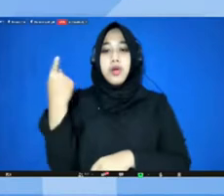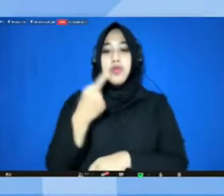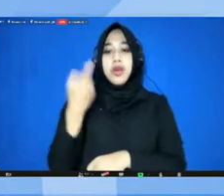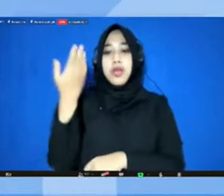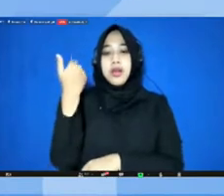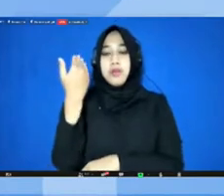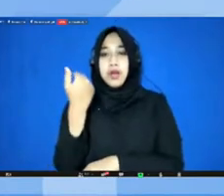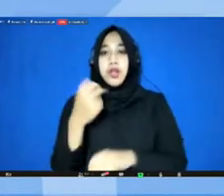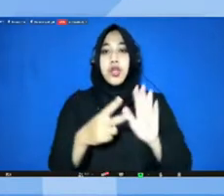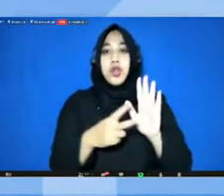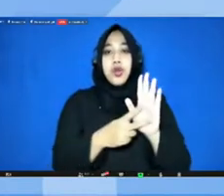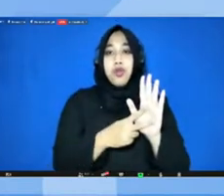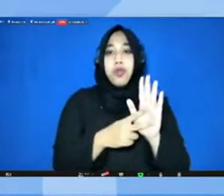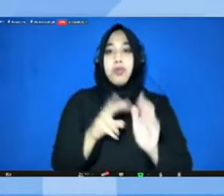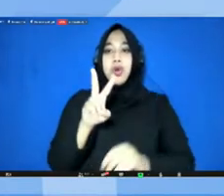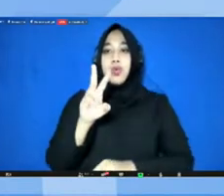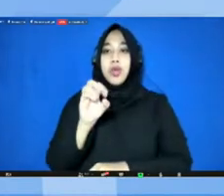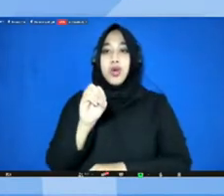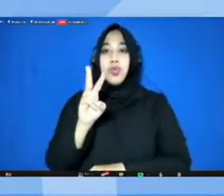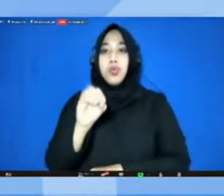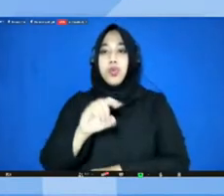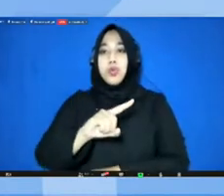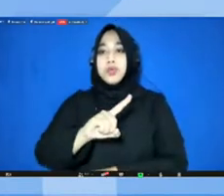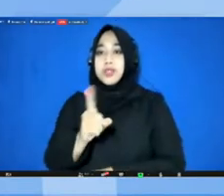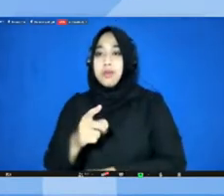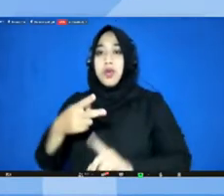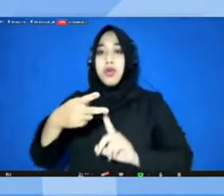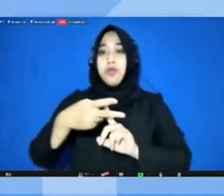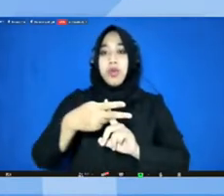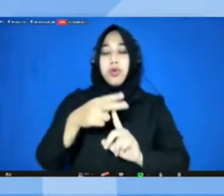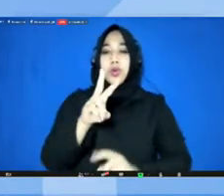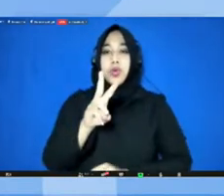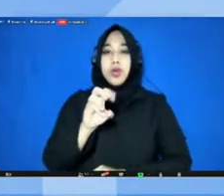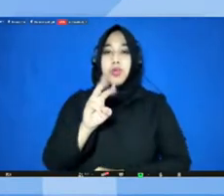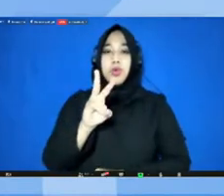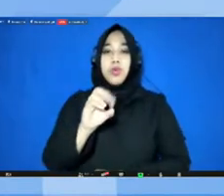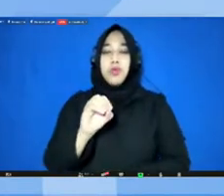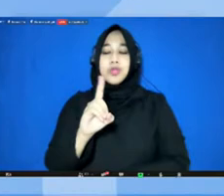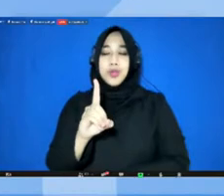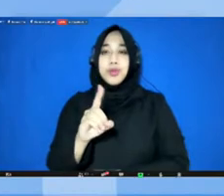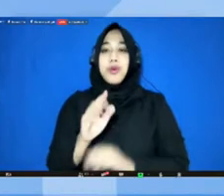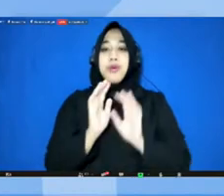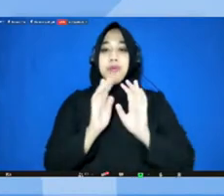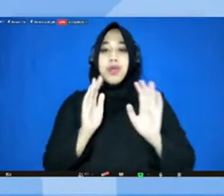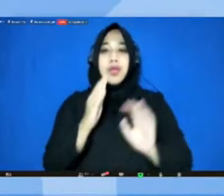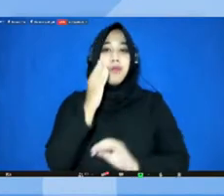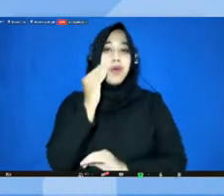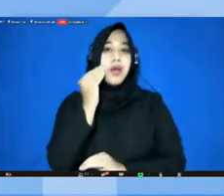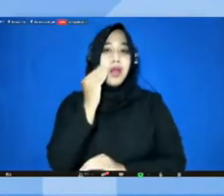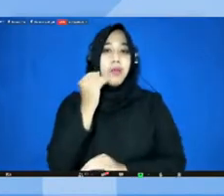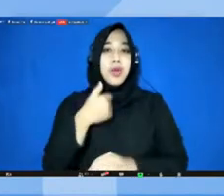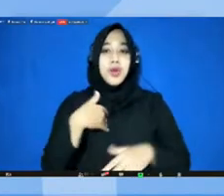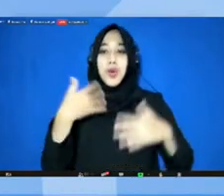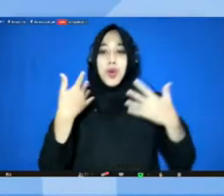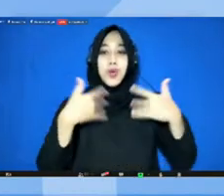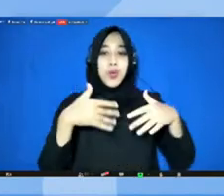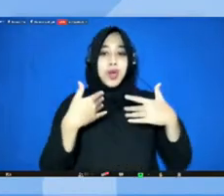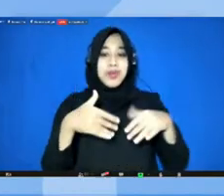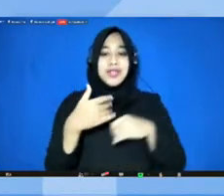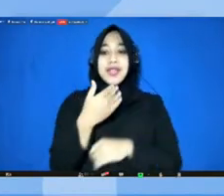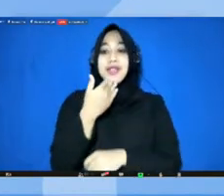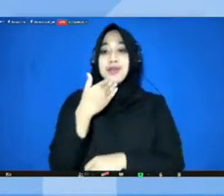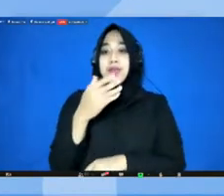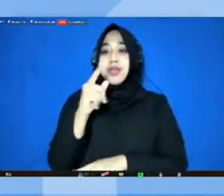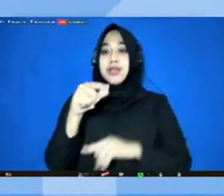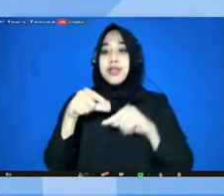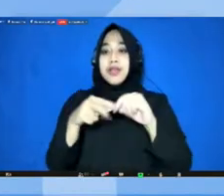pada November 2020 hingga Februari 2021. Banyak sekali pengalaman-pengalaman yang luar biasa. Terima kasih Lean On